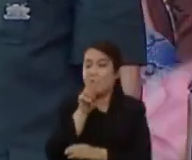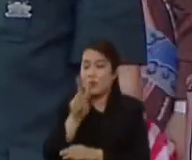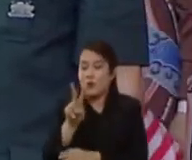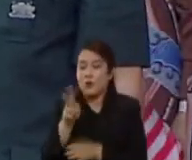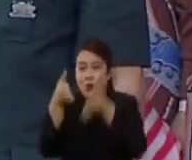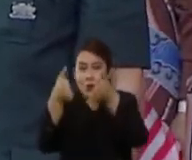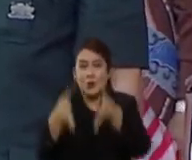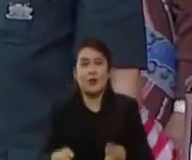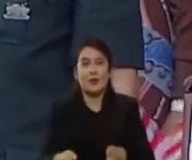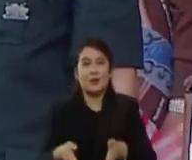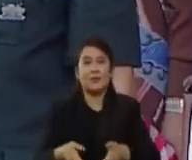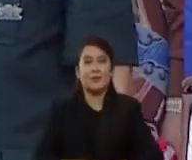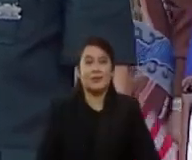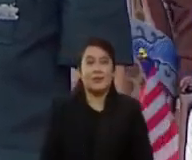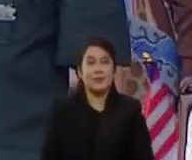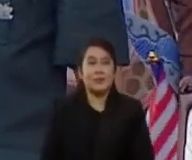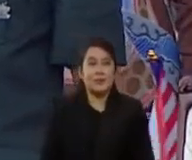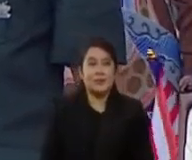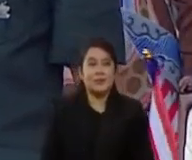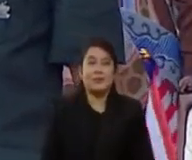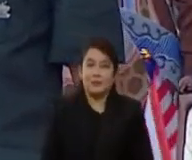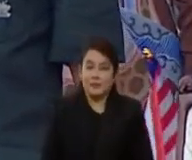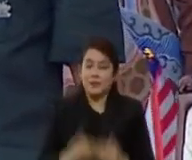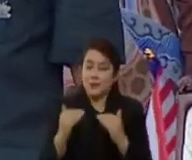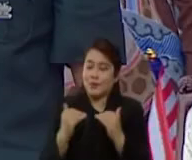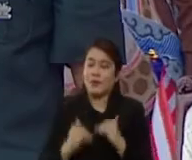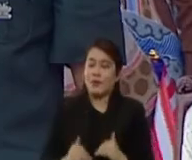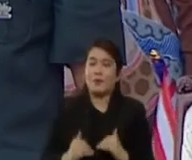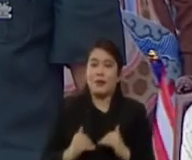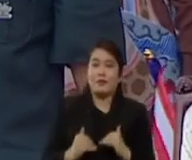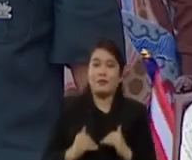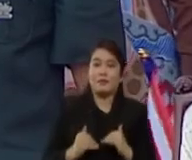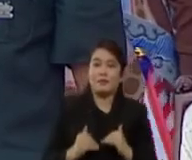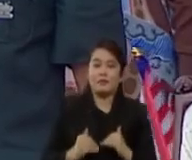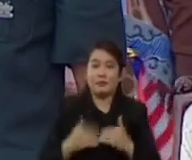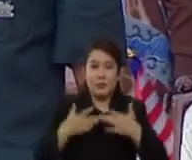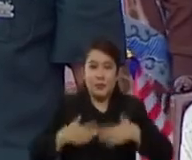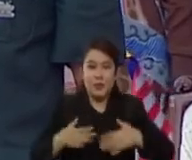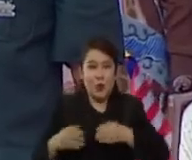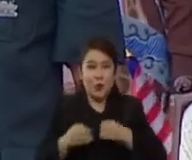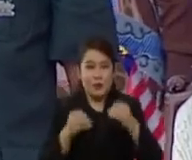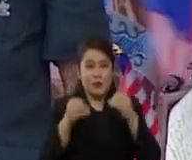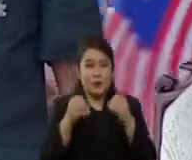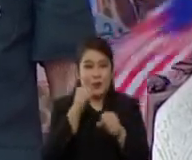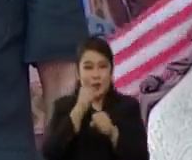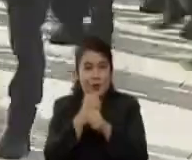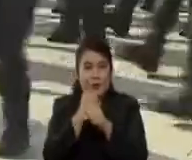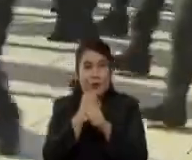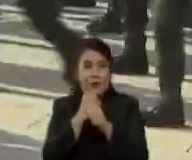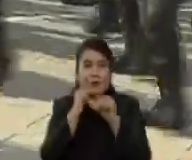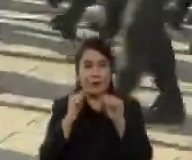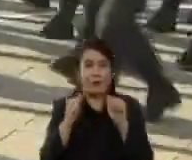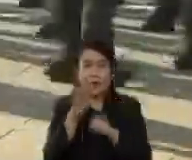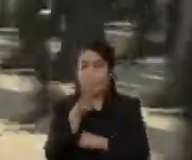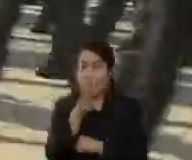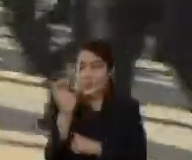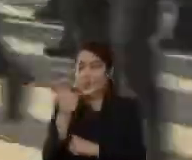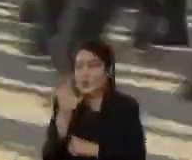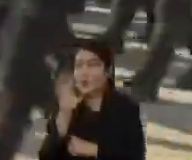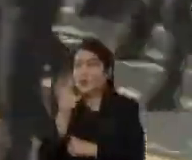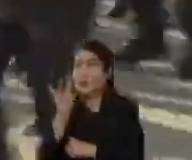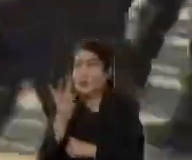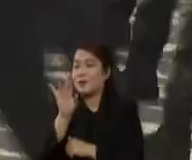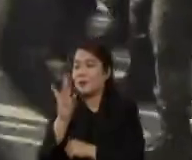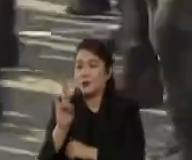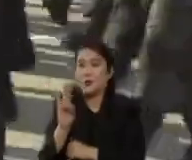42 anggota. Mengikuti di belakang detachment pakaian operasi tugas AM dengan kekuatan